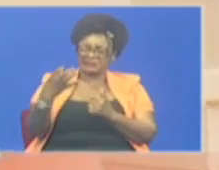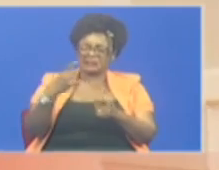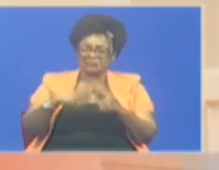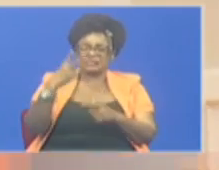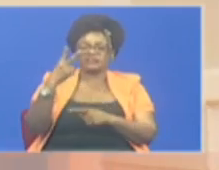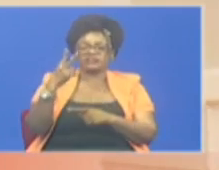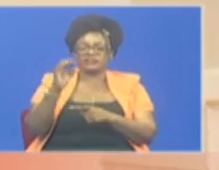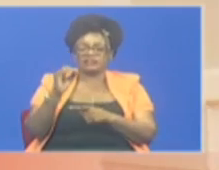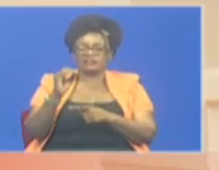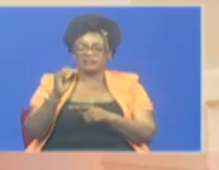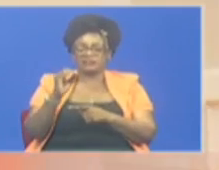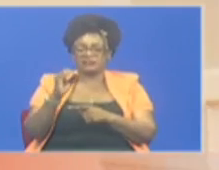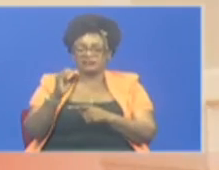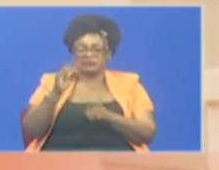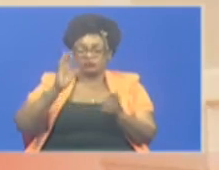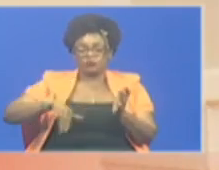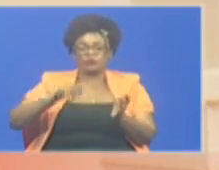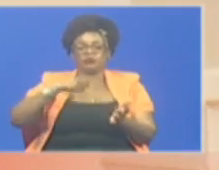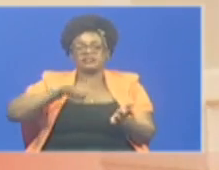sisi.